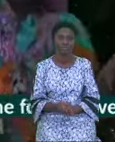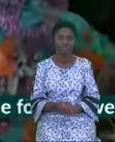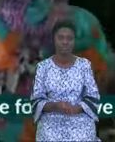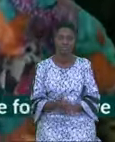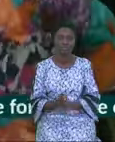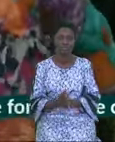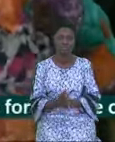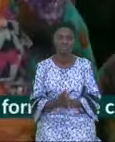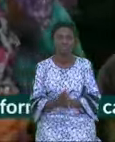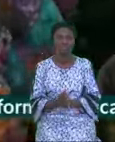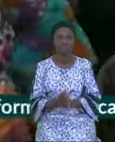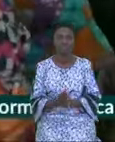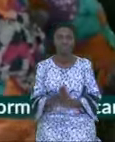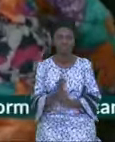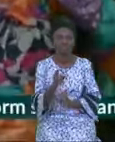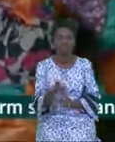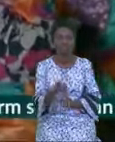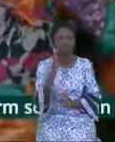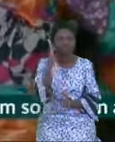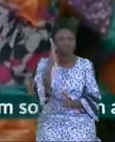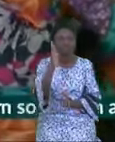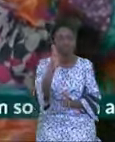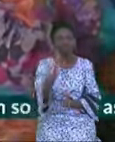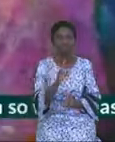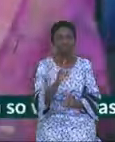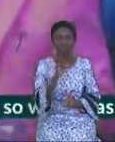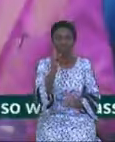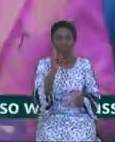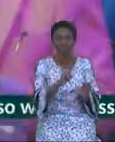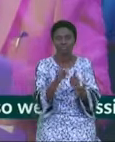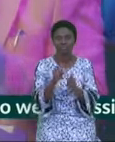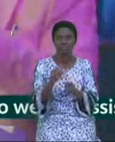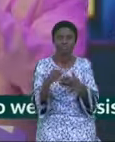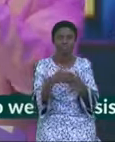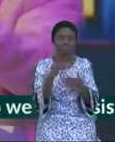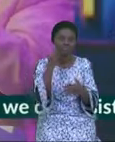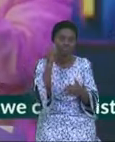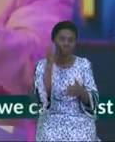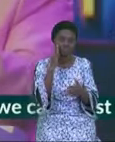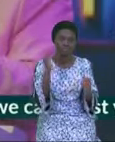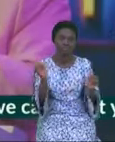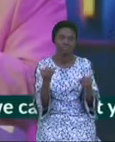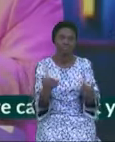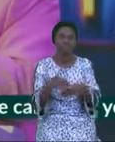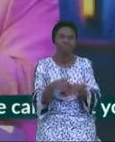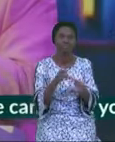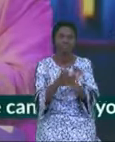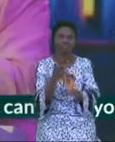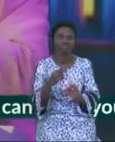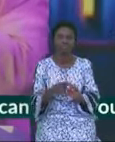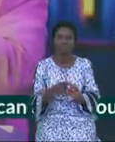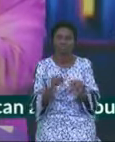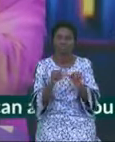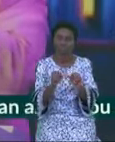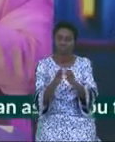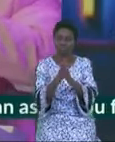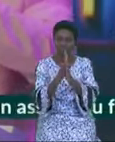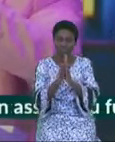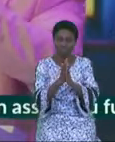soit tu ne repartiras pas le même au nom de Jésus je crois que tu pries